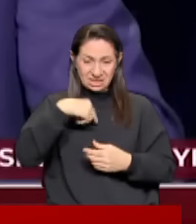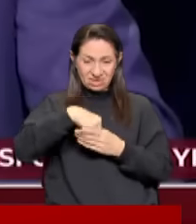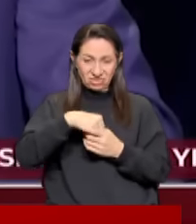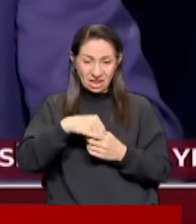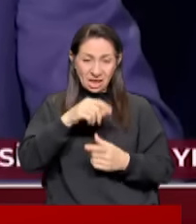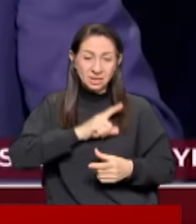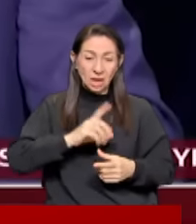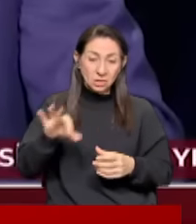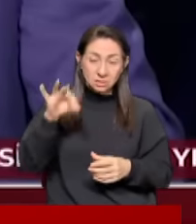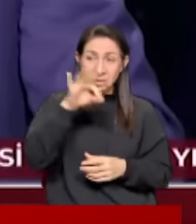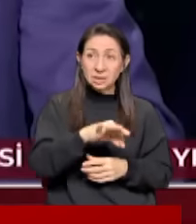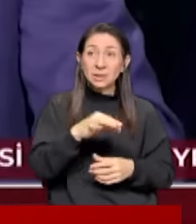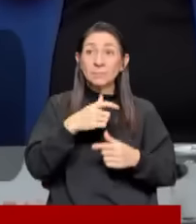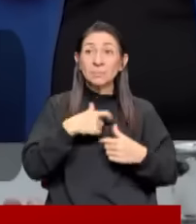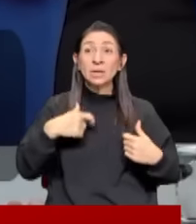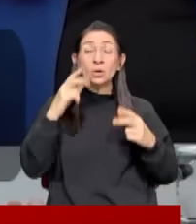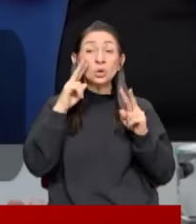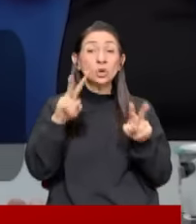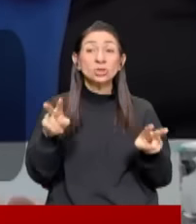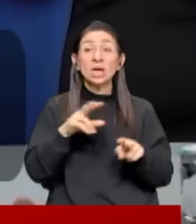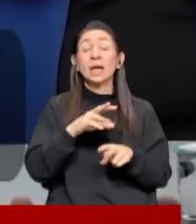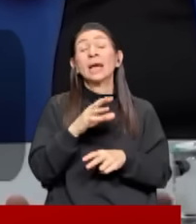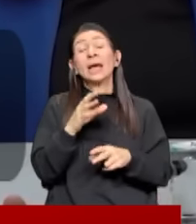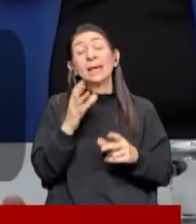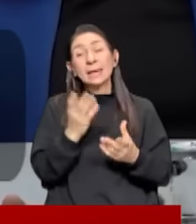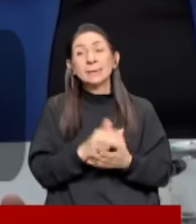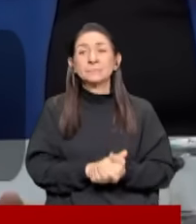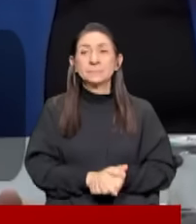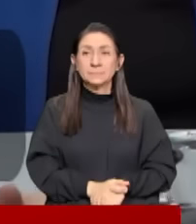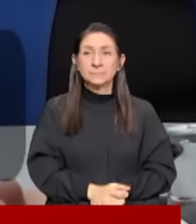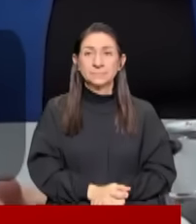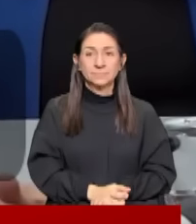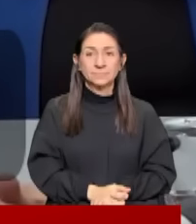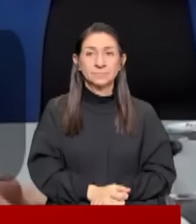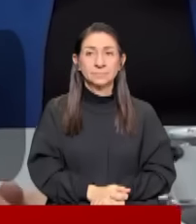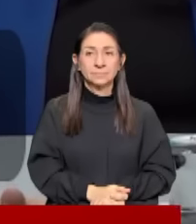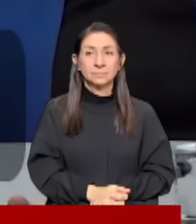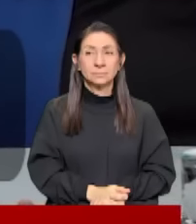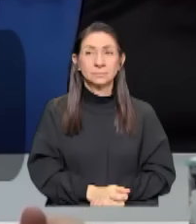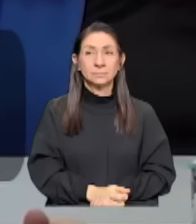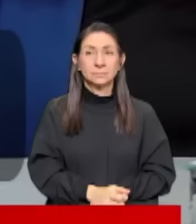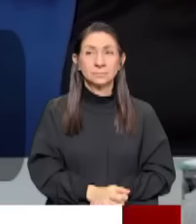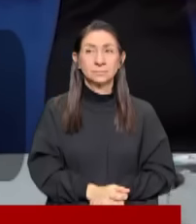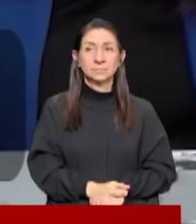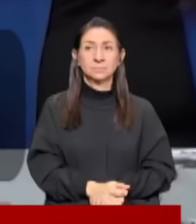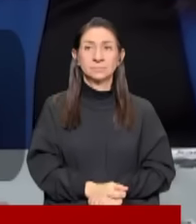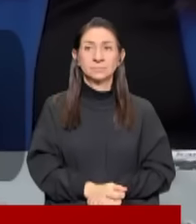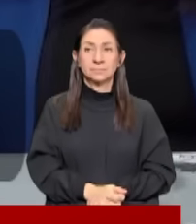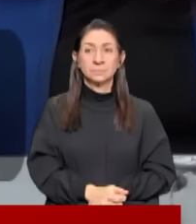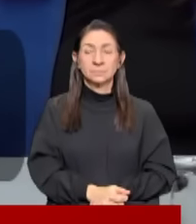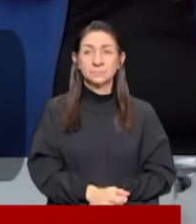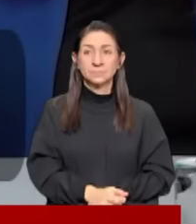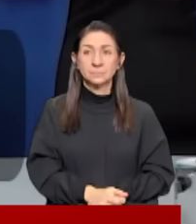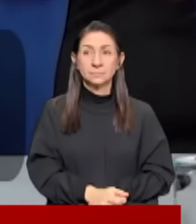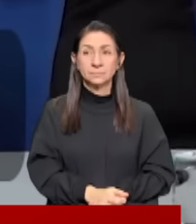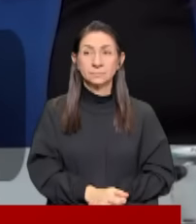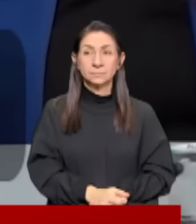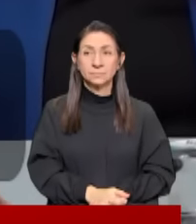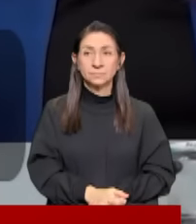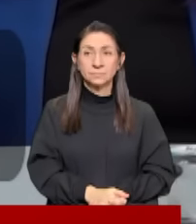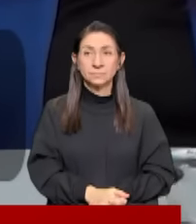Parti yöneticileri Milli Görüş gömleğini çıkartmış. Herkesin şaşıracağı bir sonuçla karşı karşıya kalacağız. Bu yerel